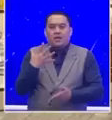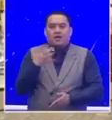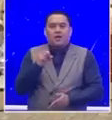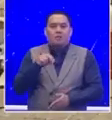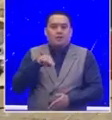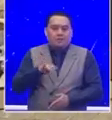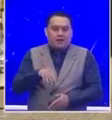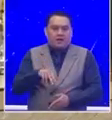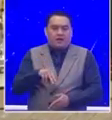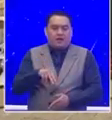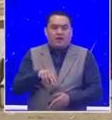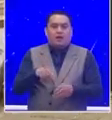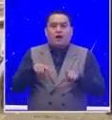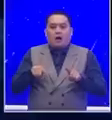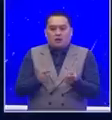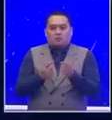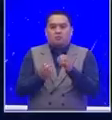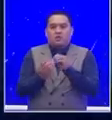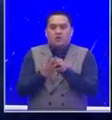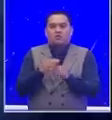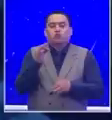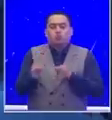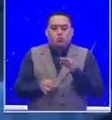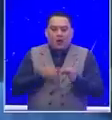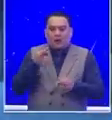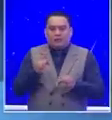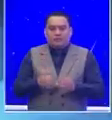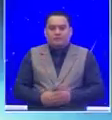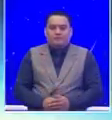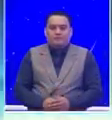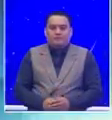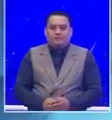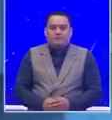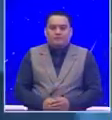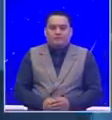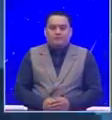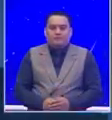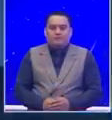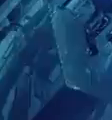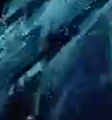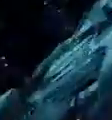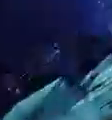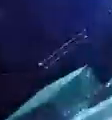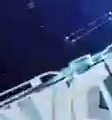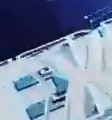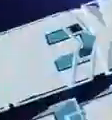МРП или арест на 15 суток. Дамир Анитов, Надир Хамзин, телеканал ЖЦУ.